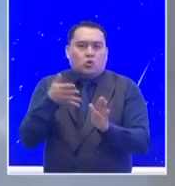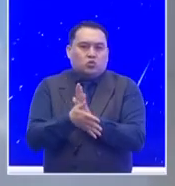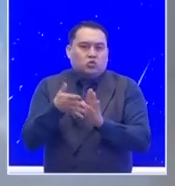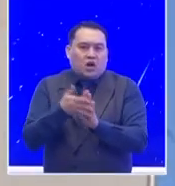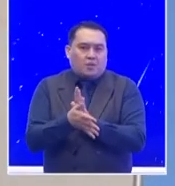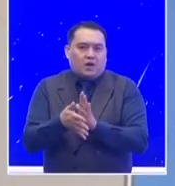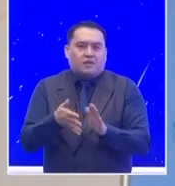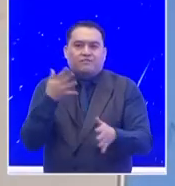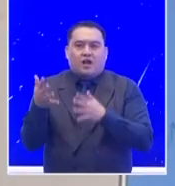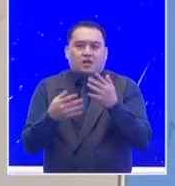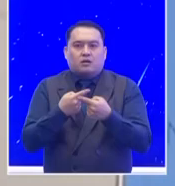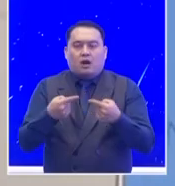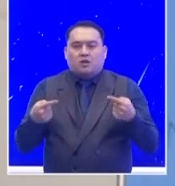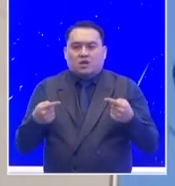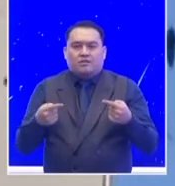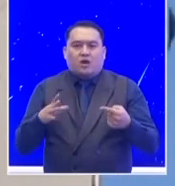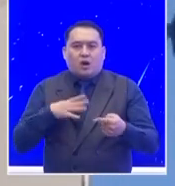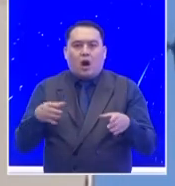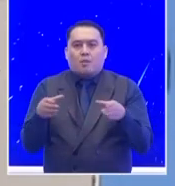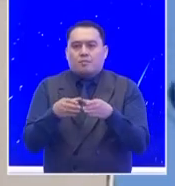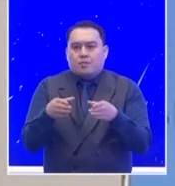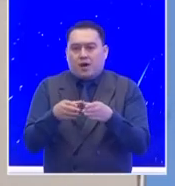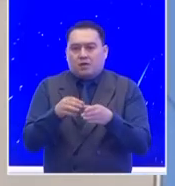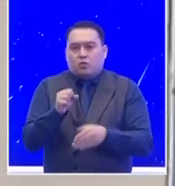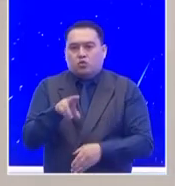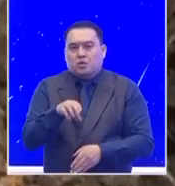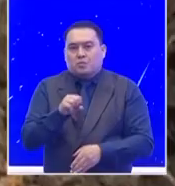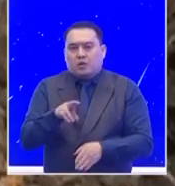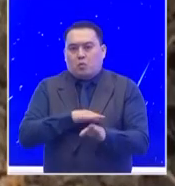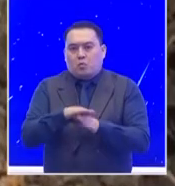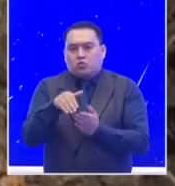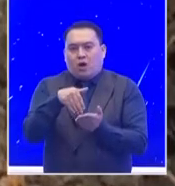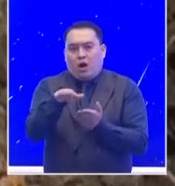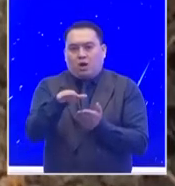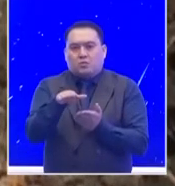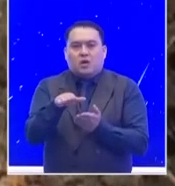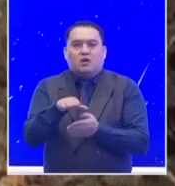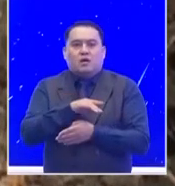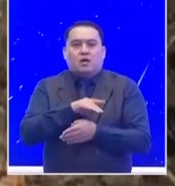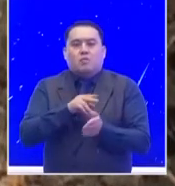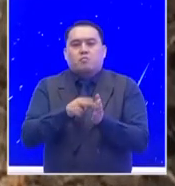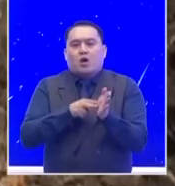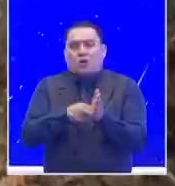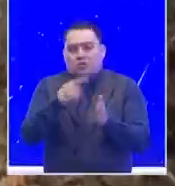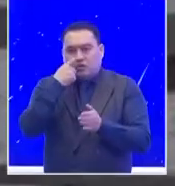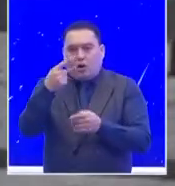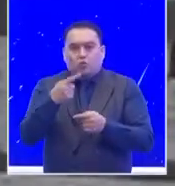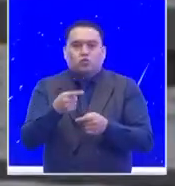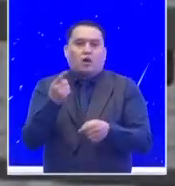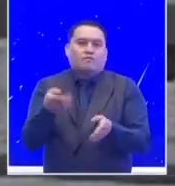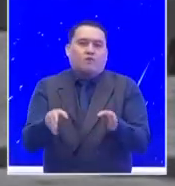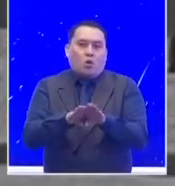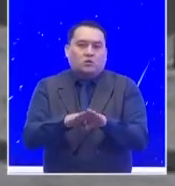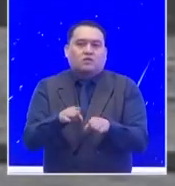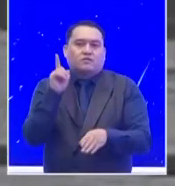рельсы ветром различных предметов компания Deutsche Bahn полностью отменила экспрессы и поезда дальнего следования,